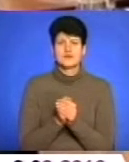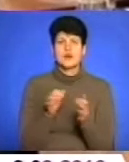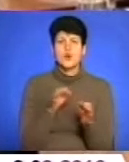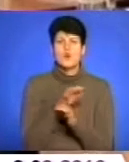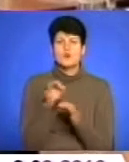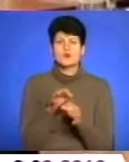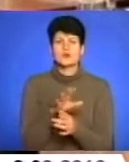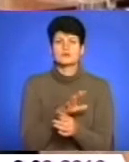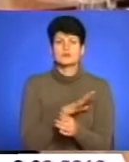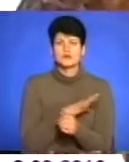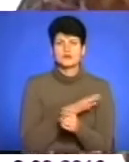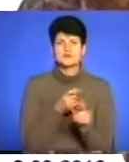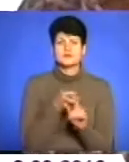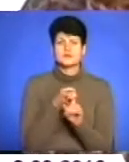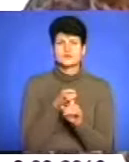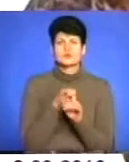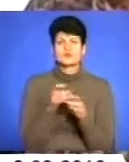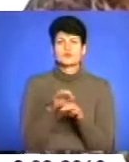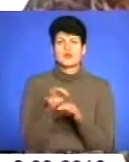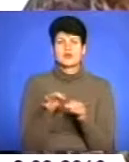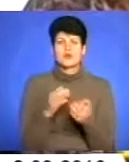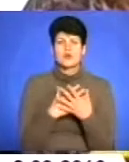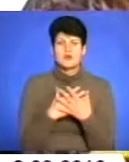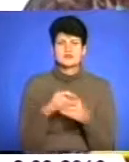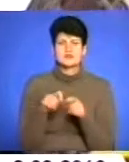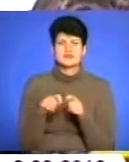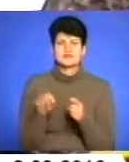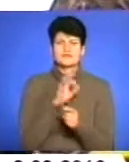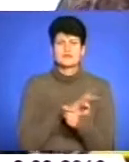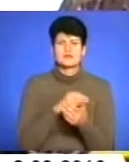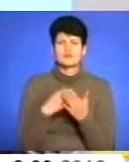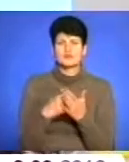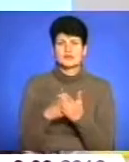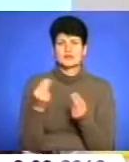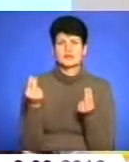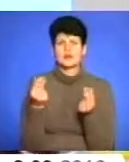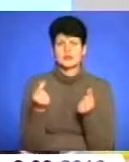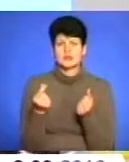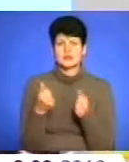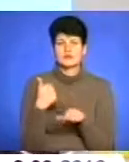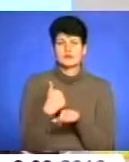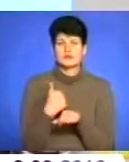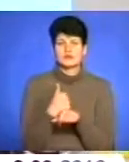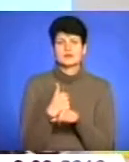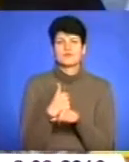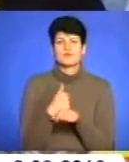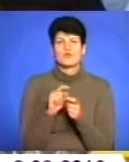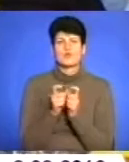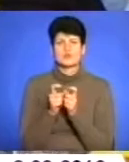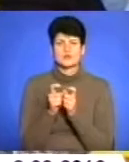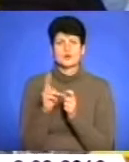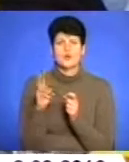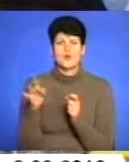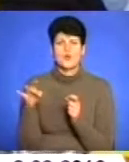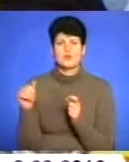Обговорення відбулось в рамках проекту «Громадський контроль за використанням бюджетних коштів. Пріоритет у боротьбі з корупцією». Цього